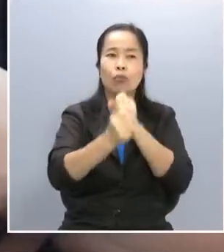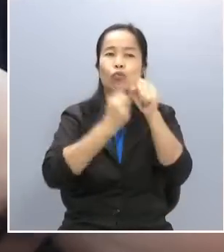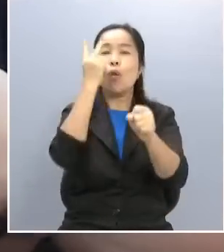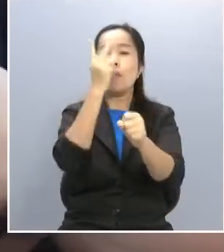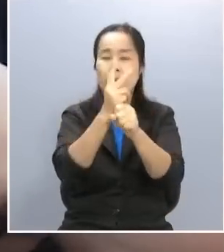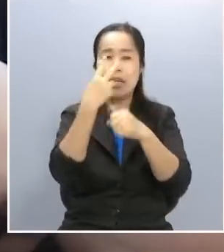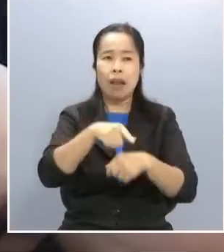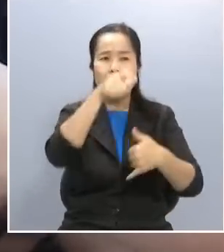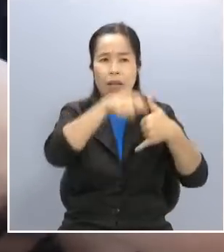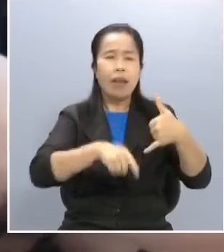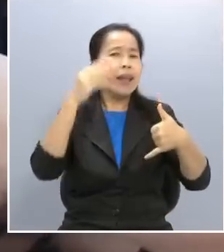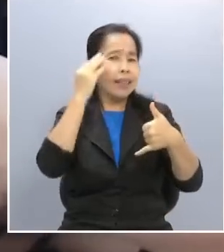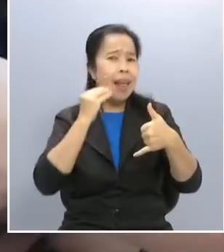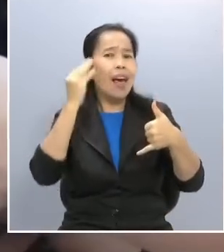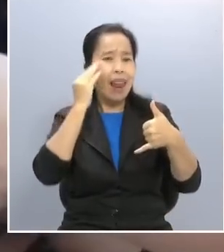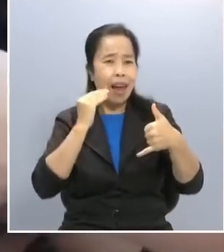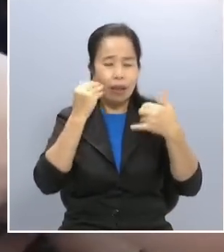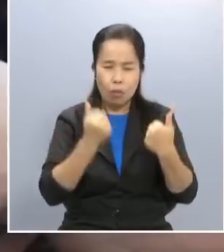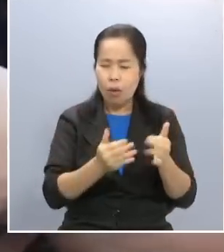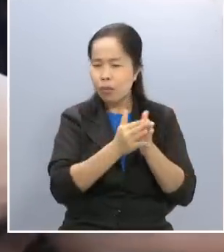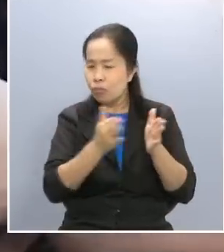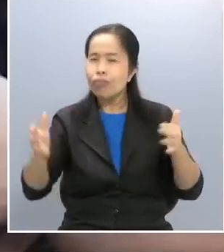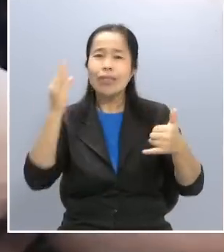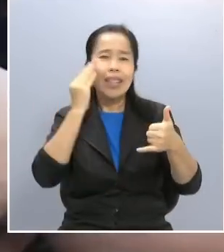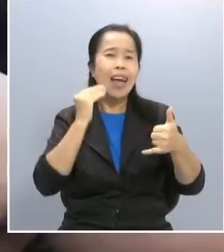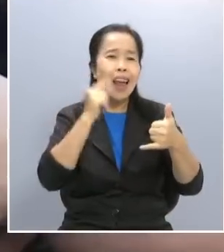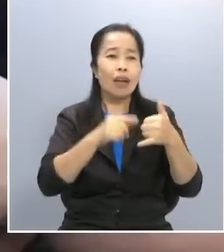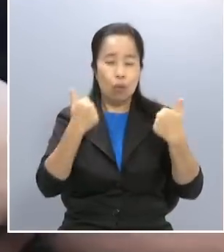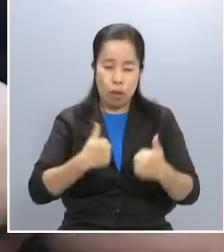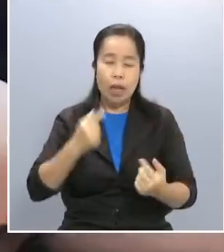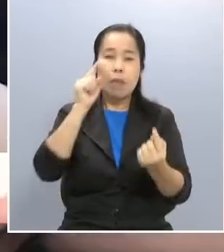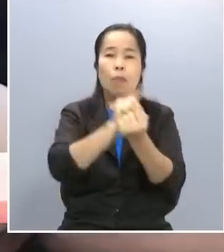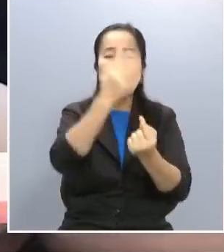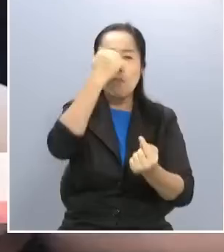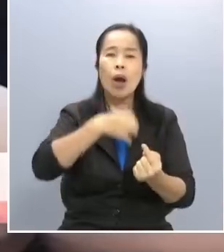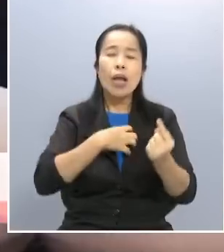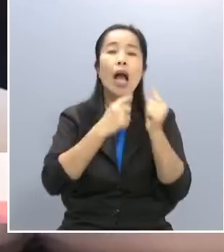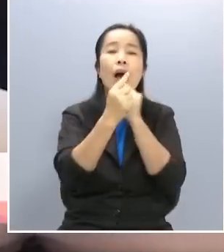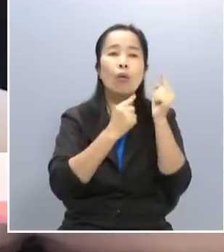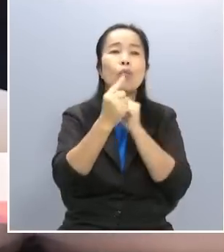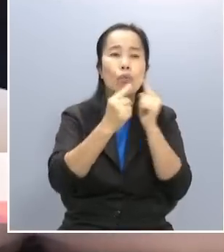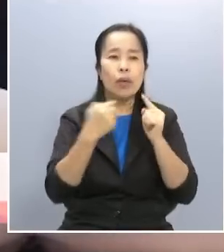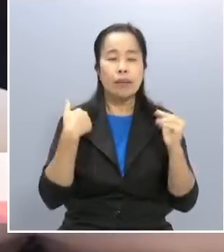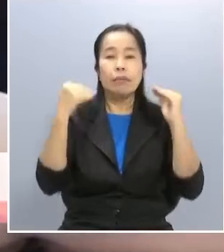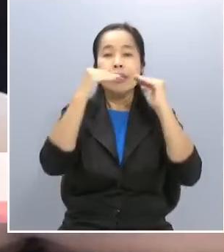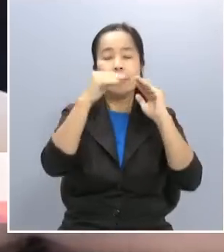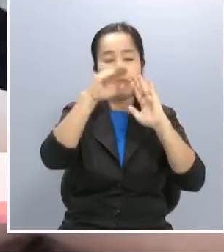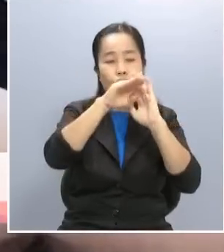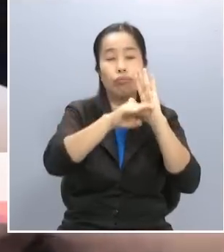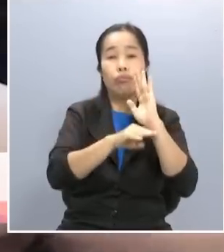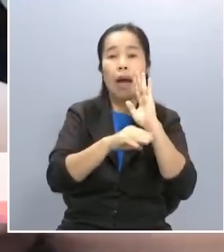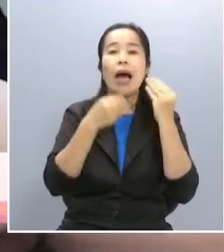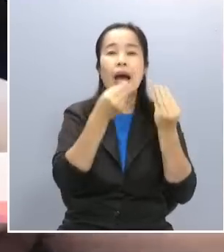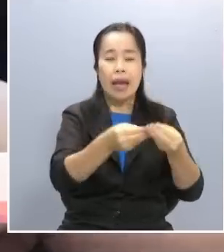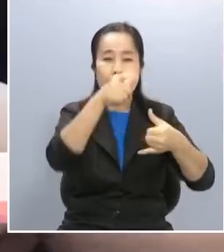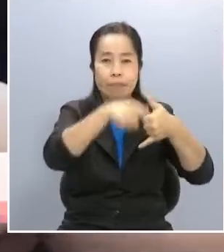แอมเป็นคนน่ารักตั้งแต่วันแรกจนถึงวันนี้ที่มาก็จะเข้าไปพูดคุยกับแอมเพื่อแจ้งสิทธิต่างๆมั่นใจว่าแ